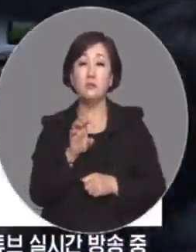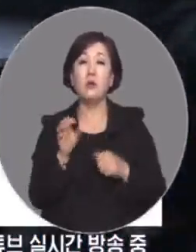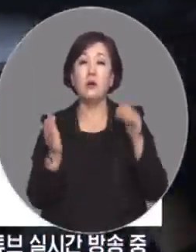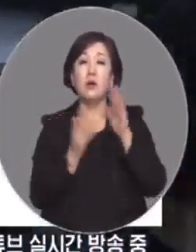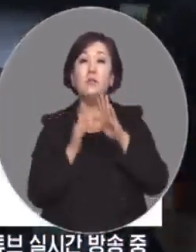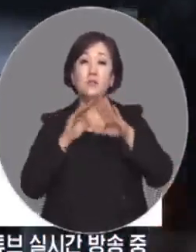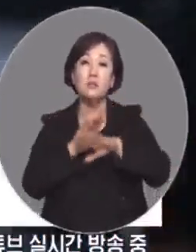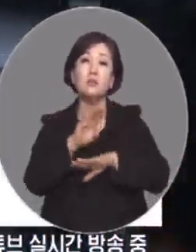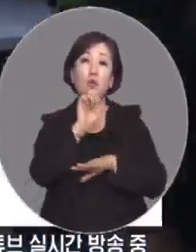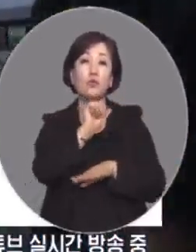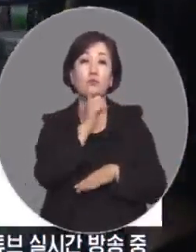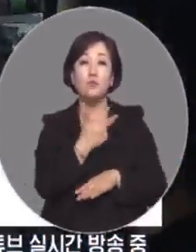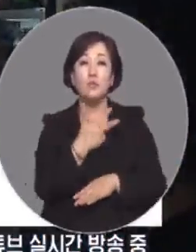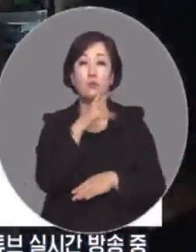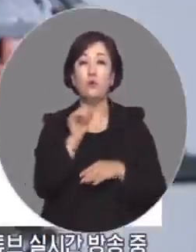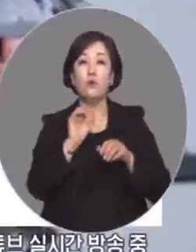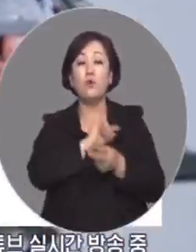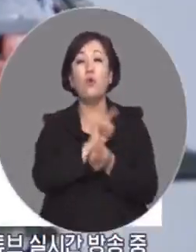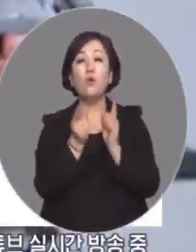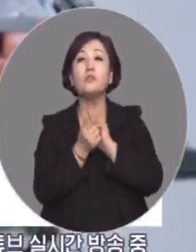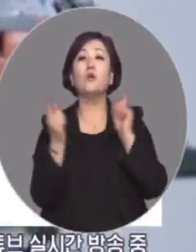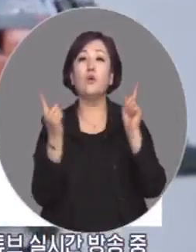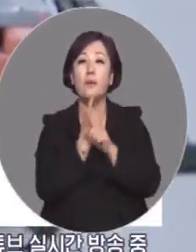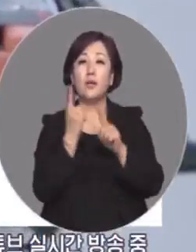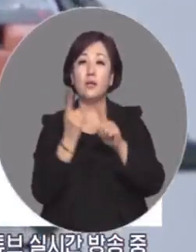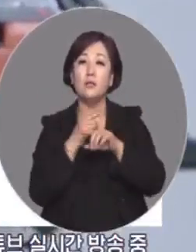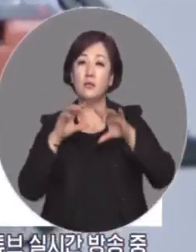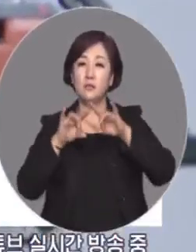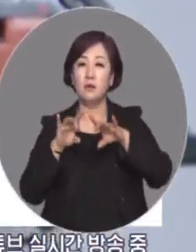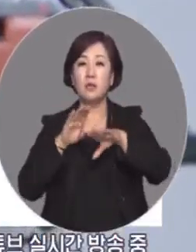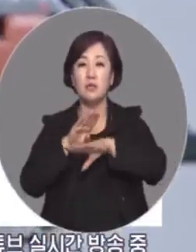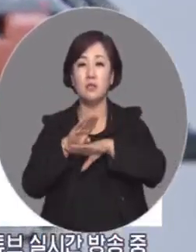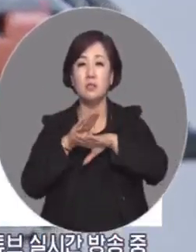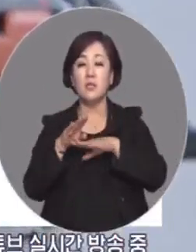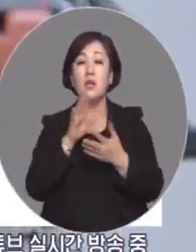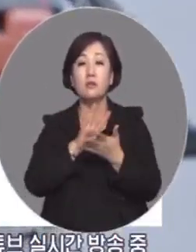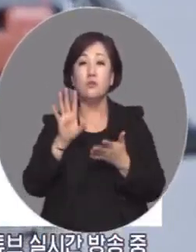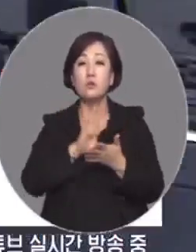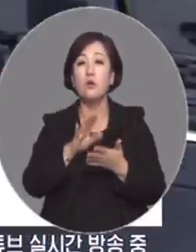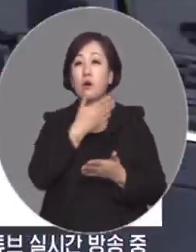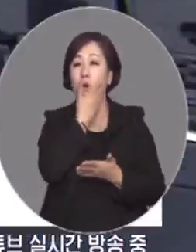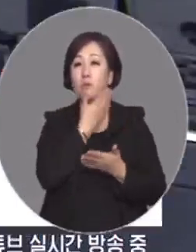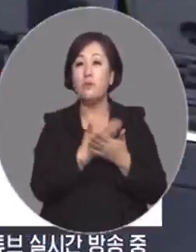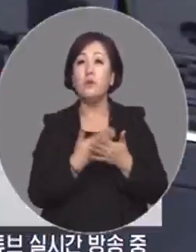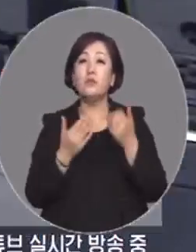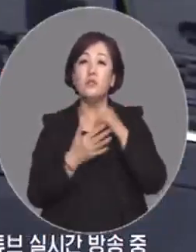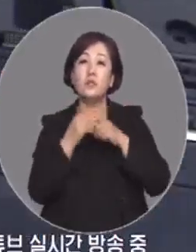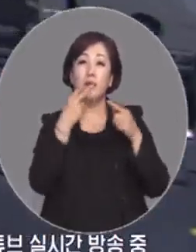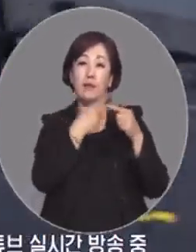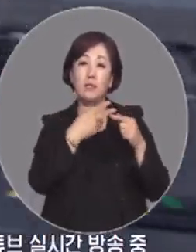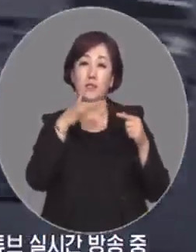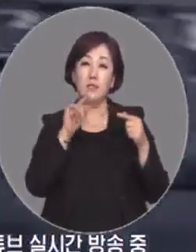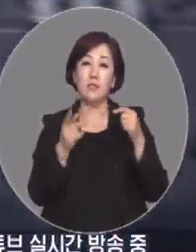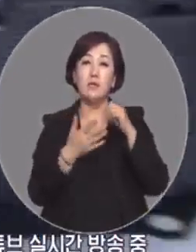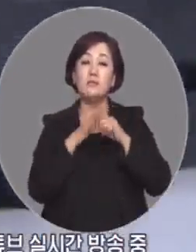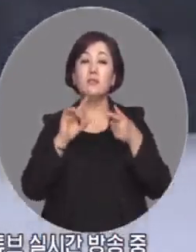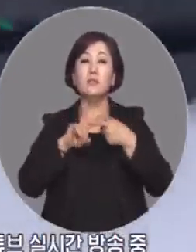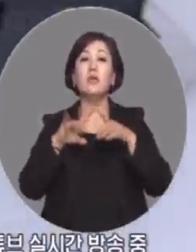승용차의 57% 이상을 대체할 걸로 예측되는 전기차의 핵심 부품이 바로 2차 전지, 즉